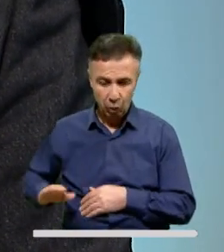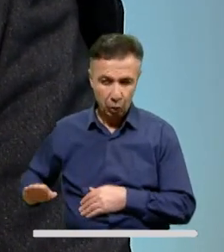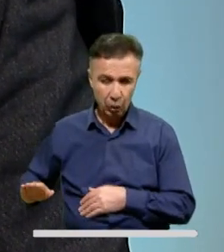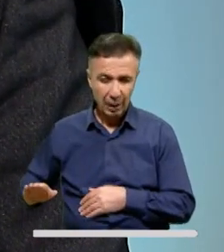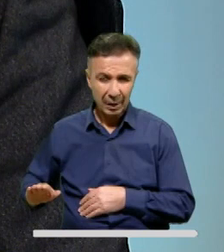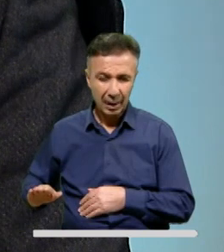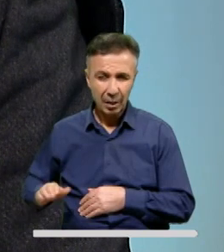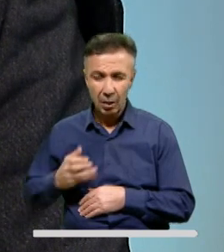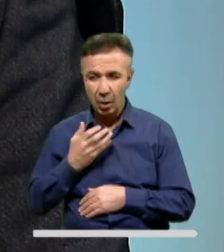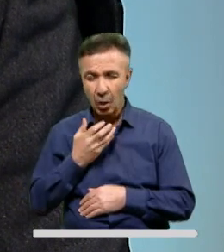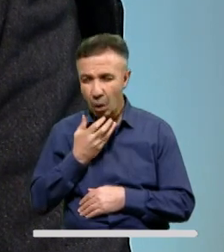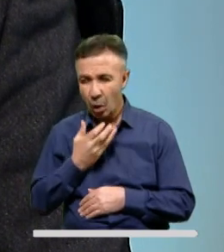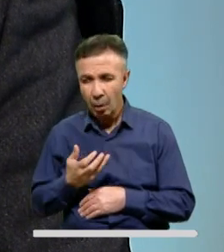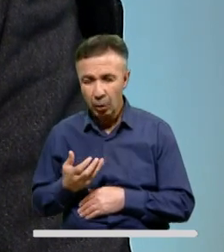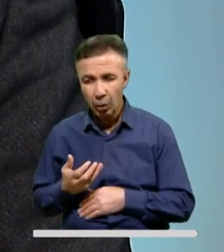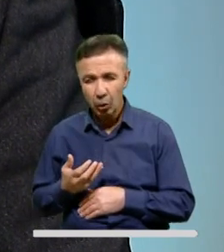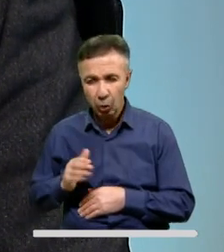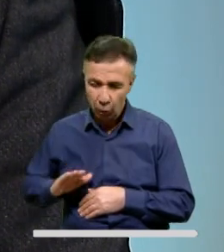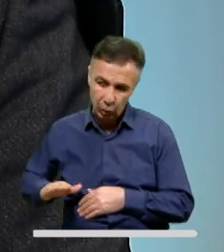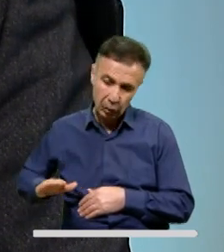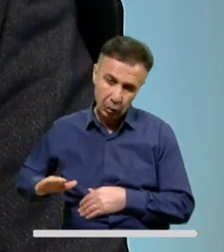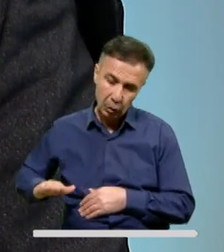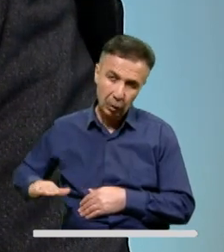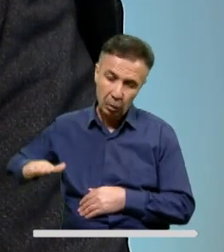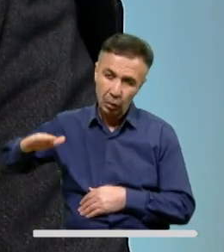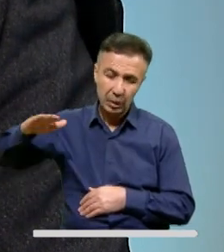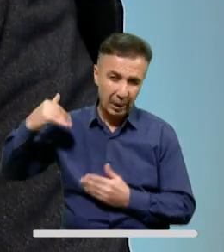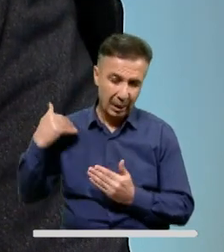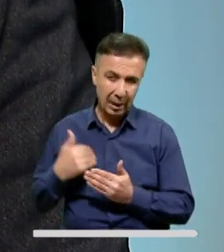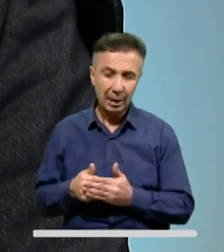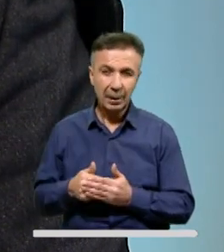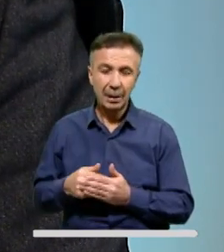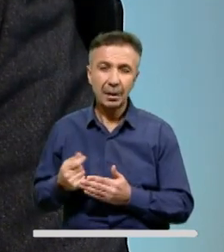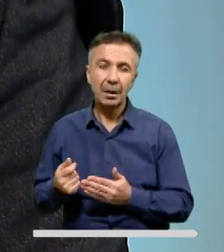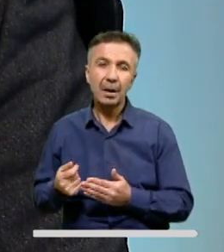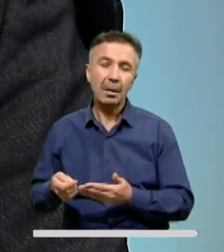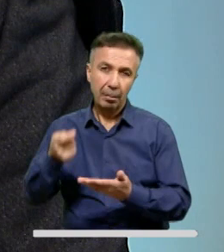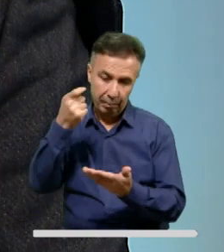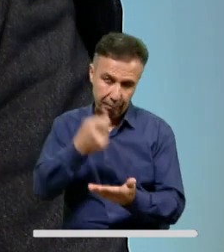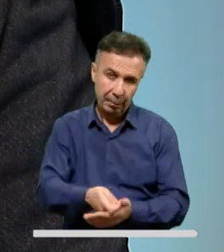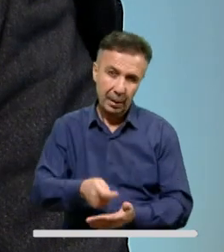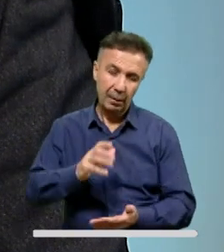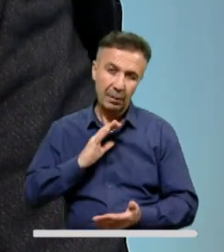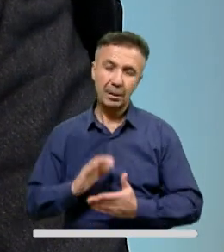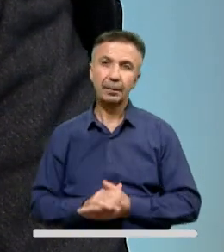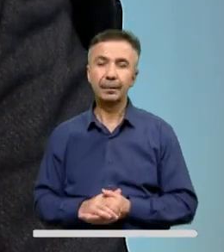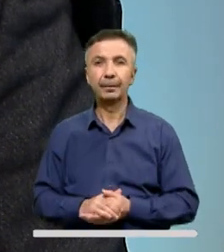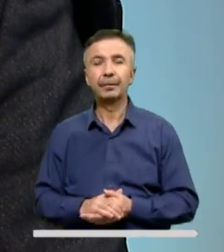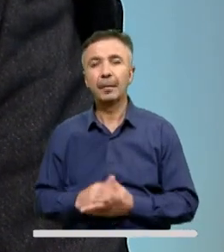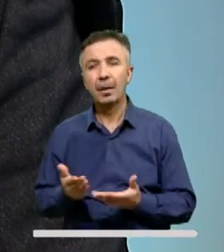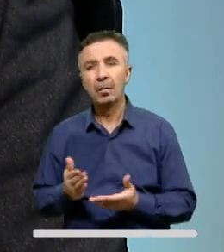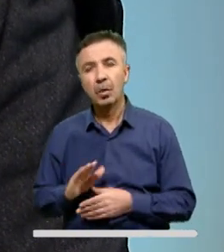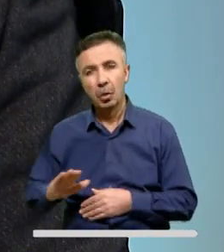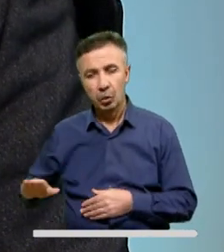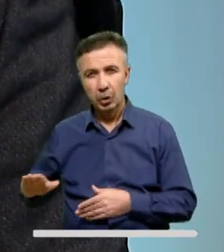boyu çocuklar büyüyünceye kadar, artık tamamen kendilerini kurtarıncaya kadar verilmesi gereken nafaka var. Tabii bu